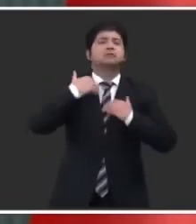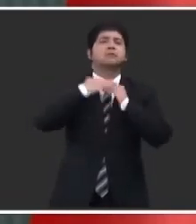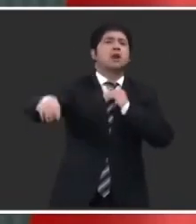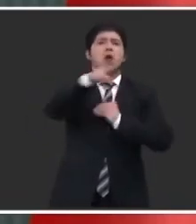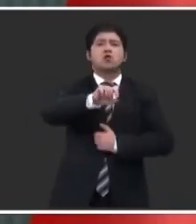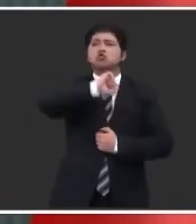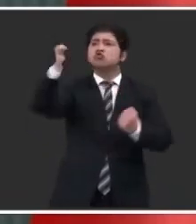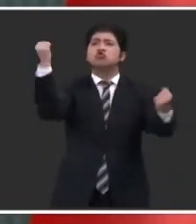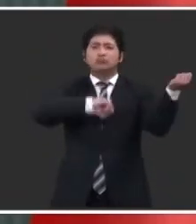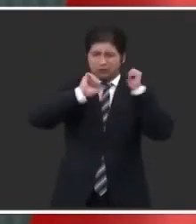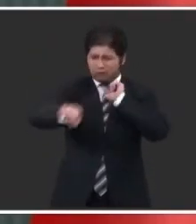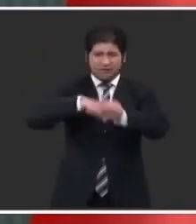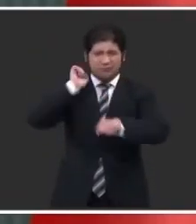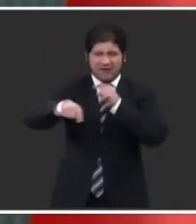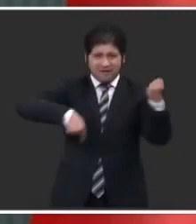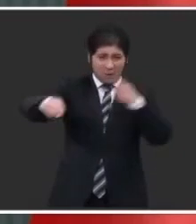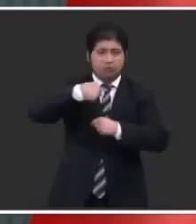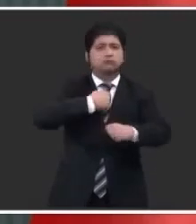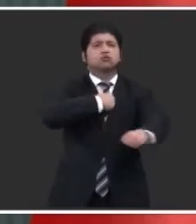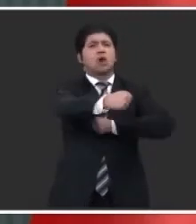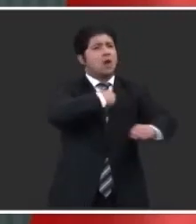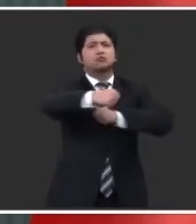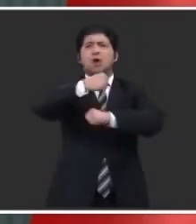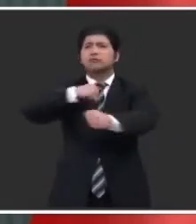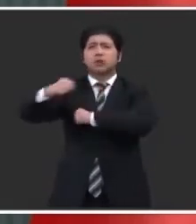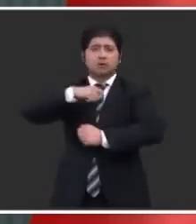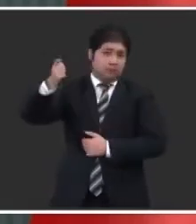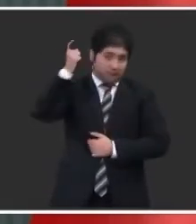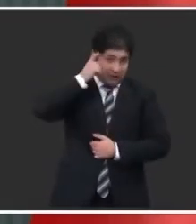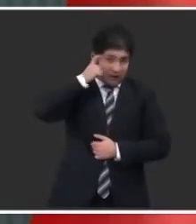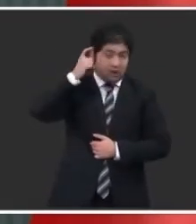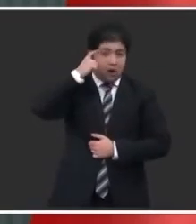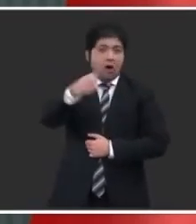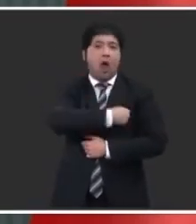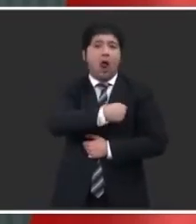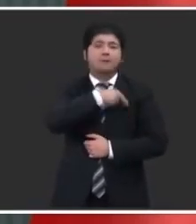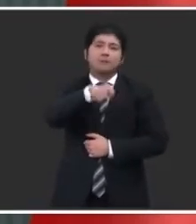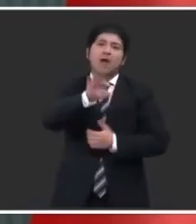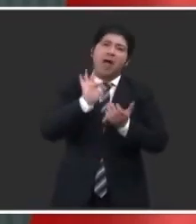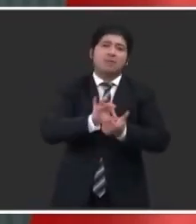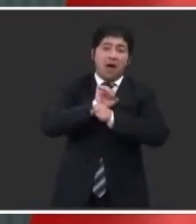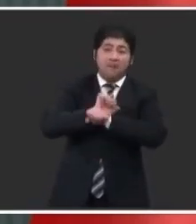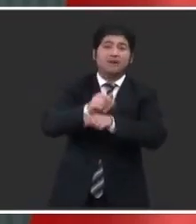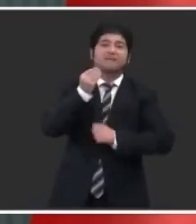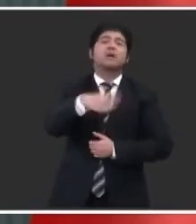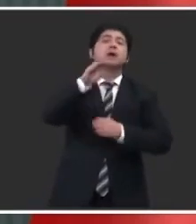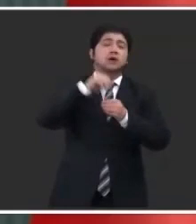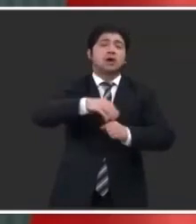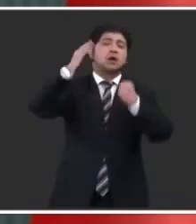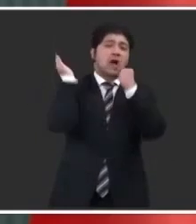husumet besleyen korkaklarla mücadele ederek zihinlere ve Kalplere vurulan prangaları kırarak